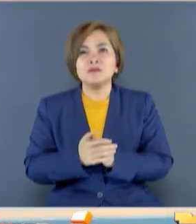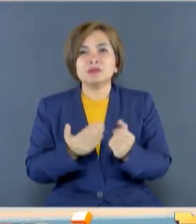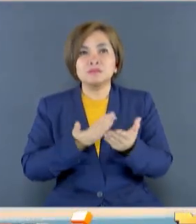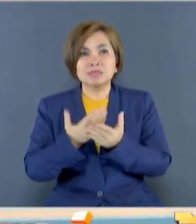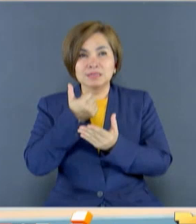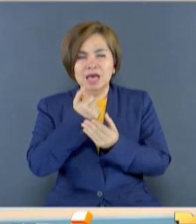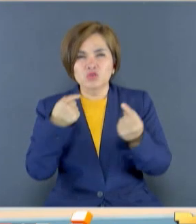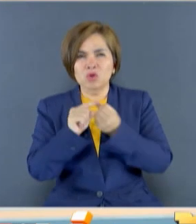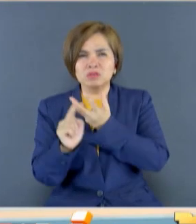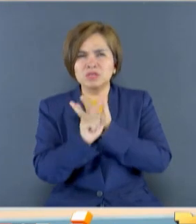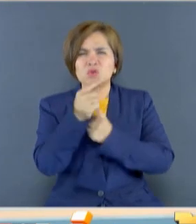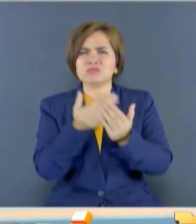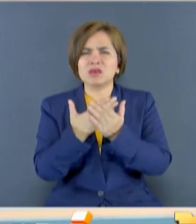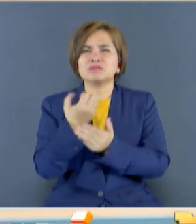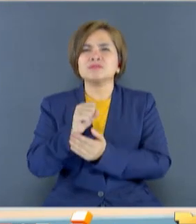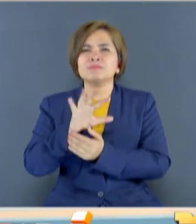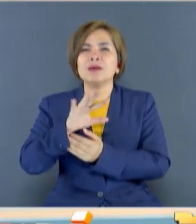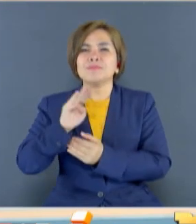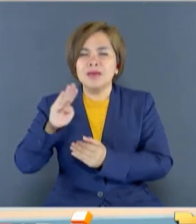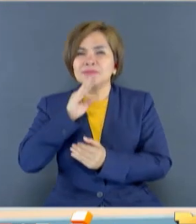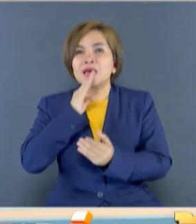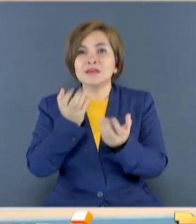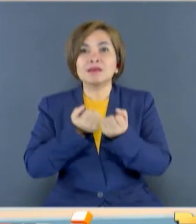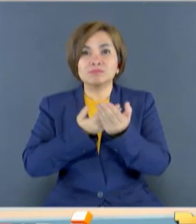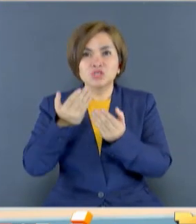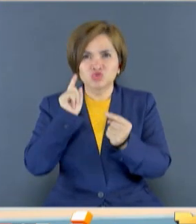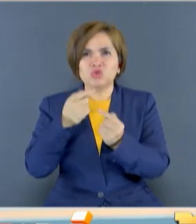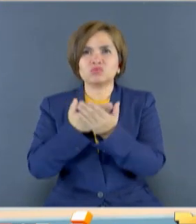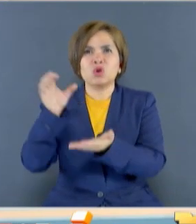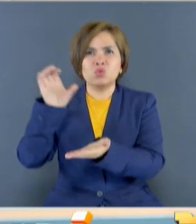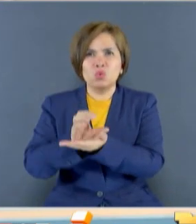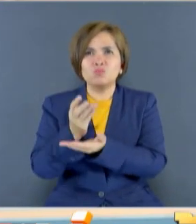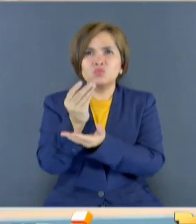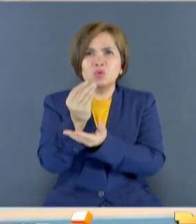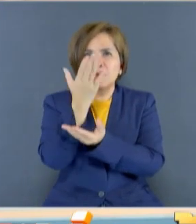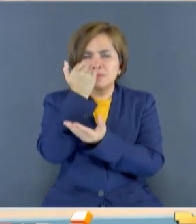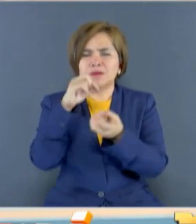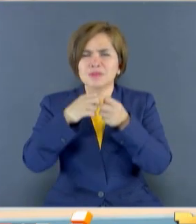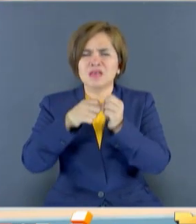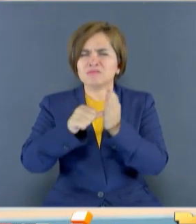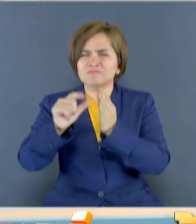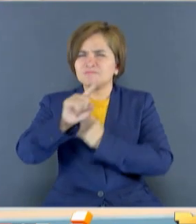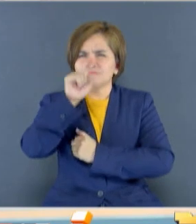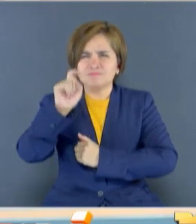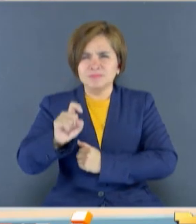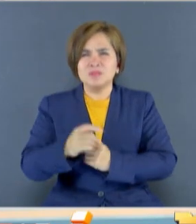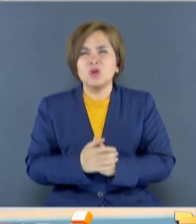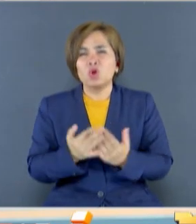15บาทแต่ก็มีหลายคนตั้งคำถามบอกว่าถ้าใช้มาตรการรับซื้ออ่ะต้องใช้เงินงบประมาณขนาดไหนในการที่จะแก้ปัญหาตรงนี้อ่ะเดี๋ยวติดตามนะ